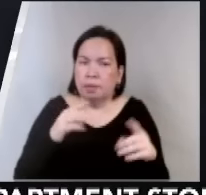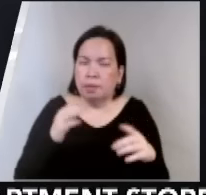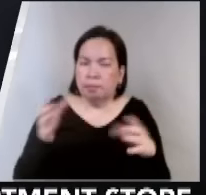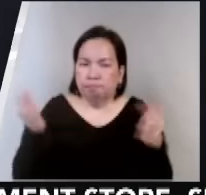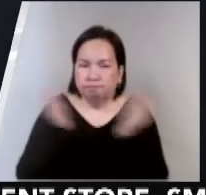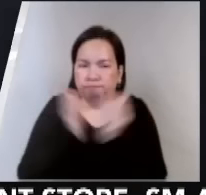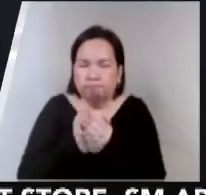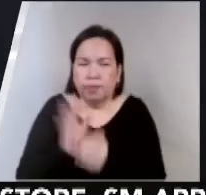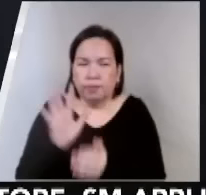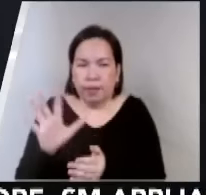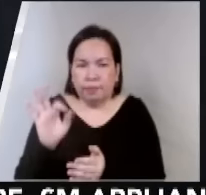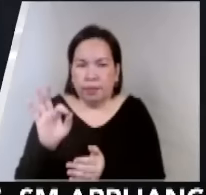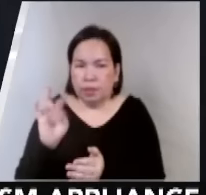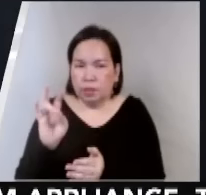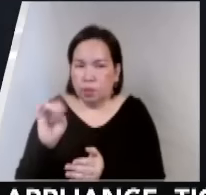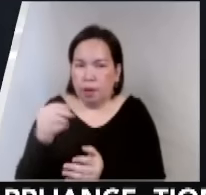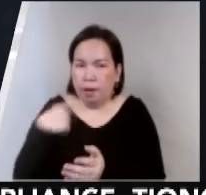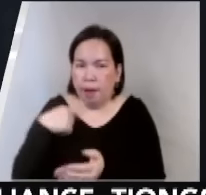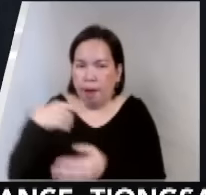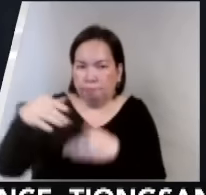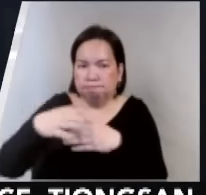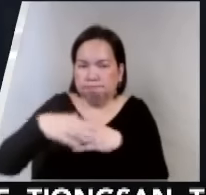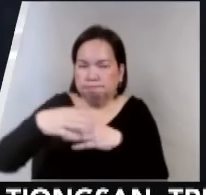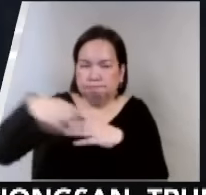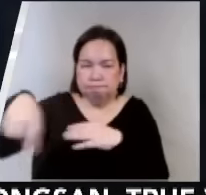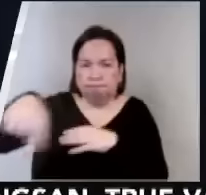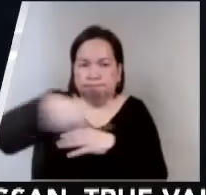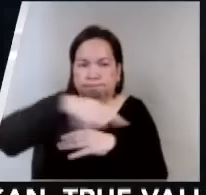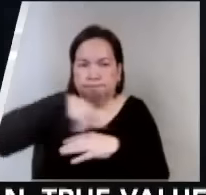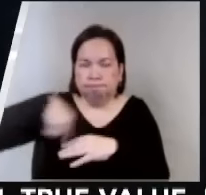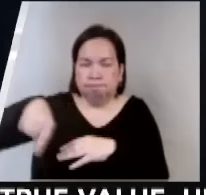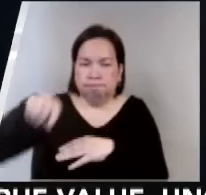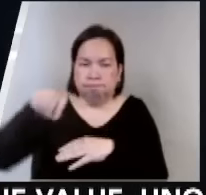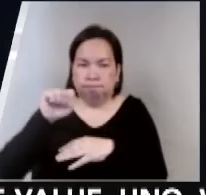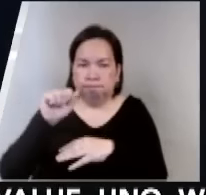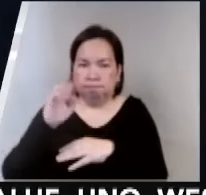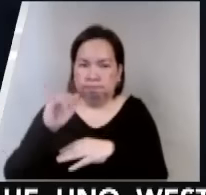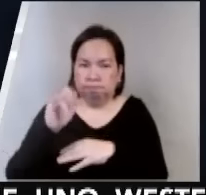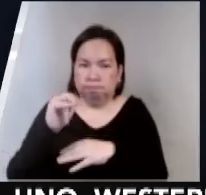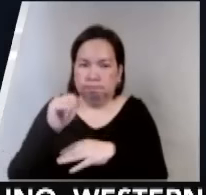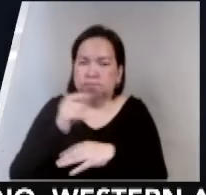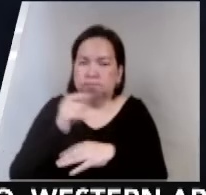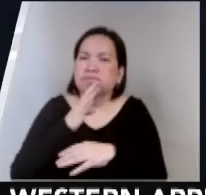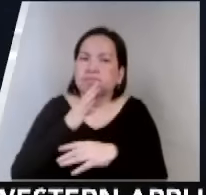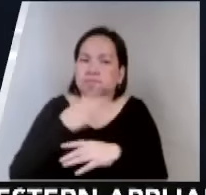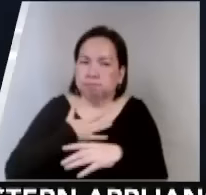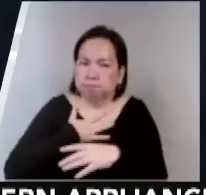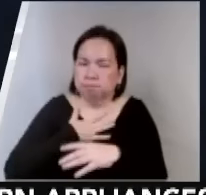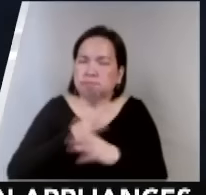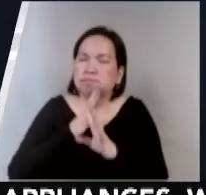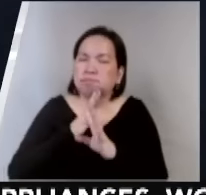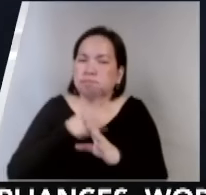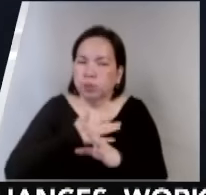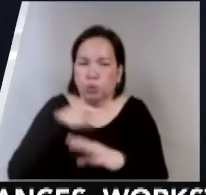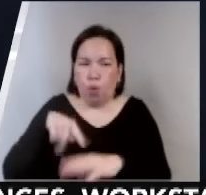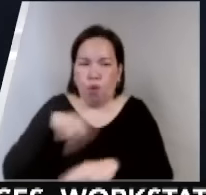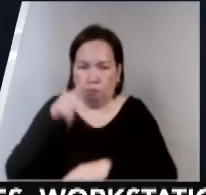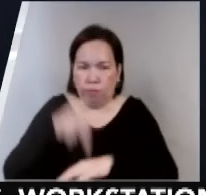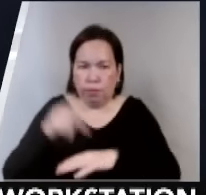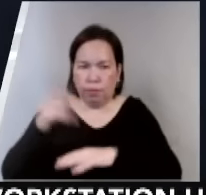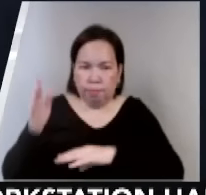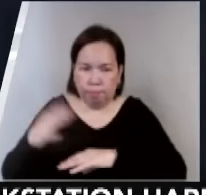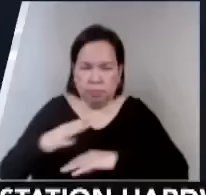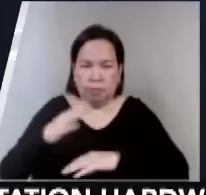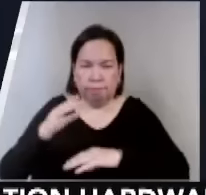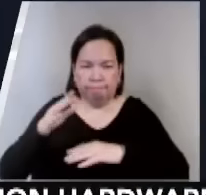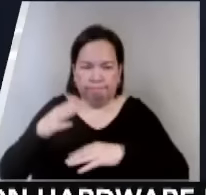5901 within the vicinity waters of Sabina Shoal. This is Philippine Coast Guard vessel BRP Teresa